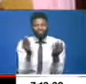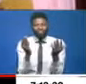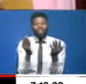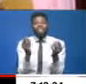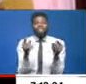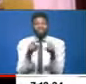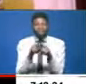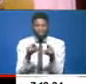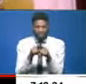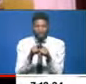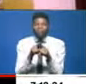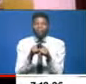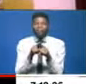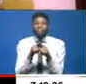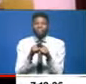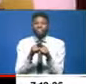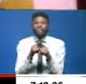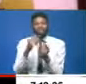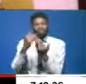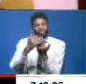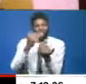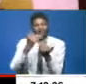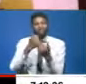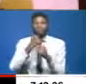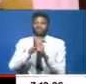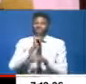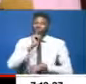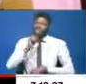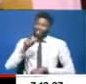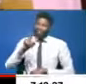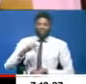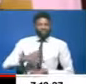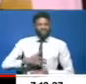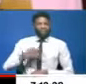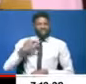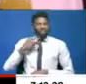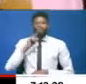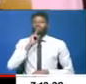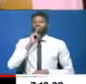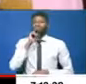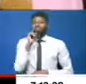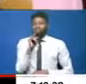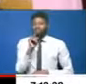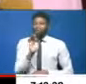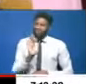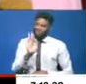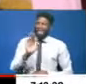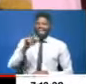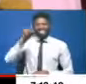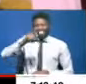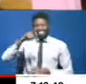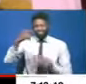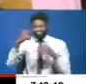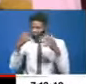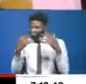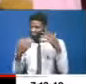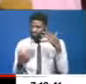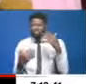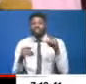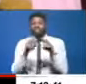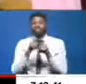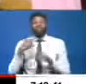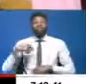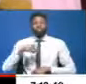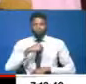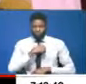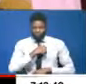be able to be safely assured that your interests are also well catered for as